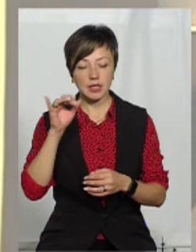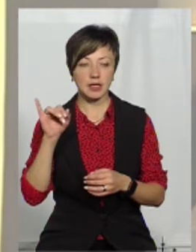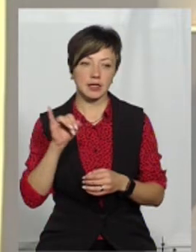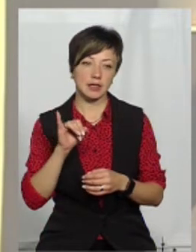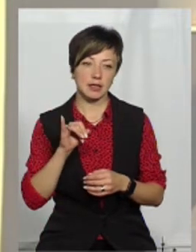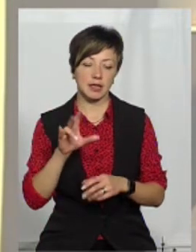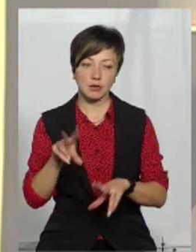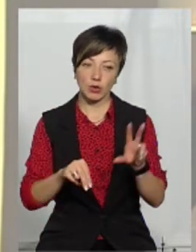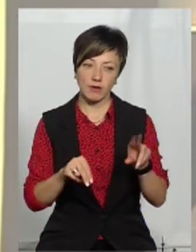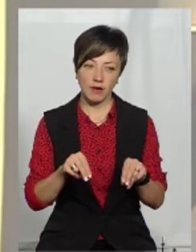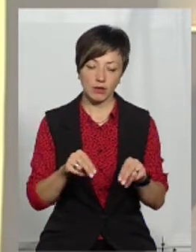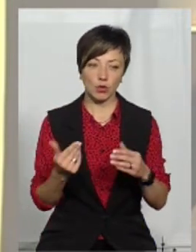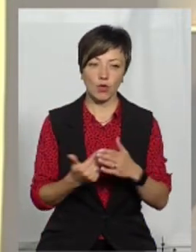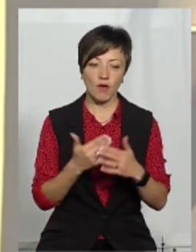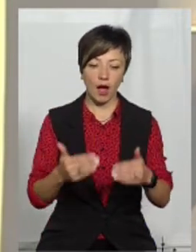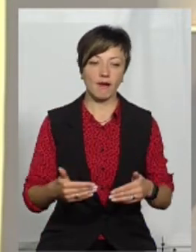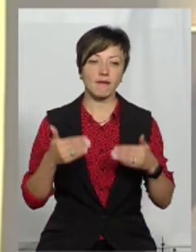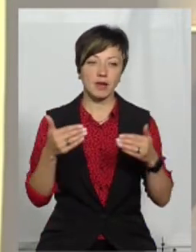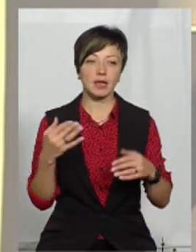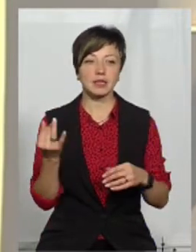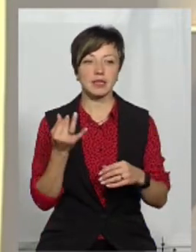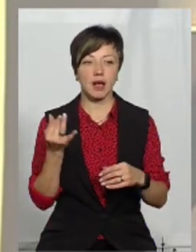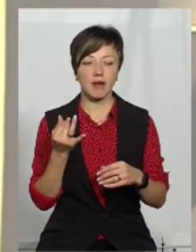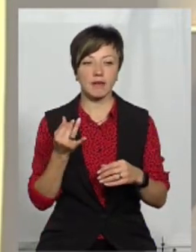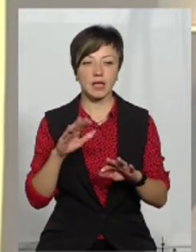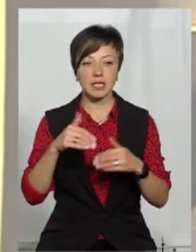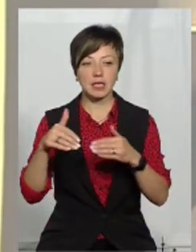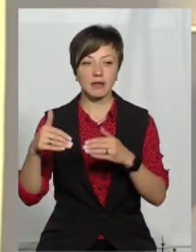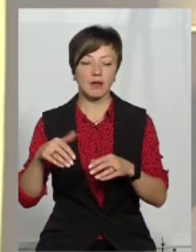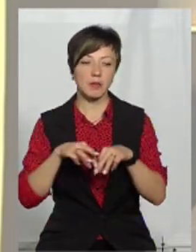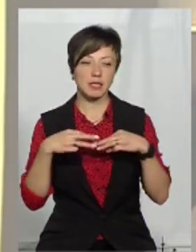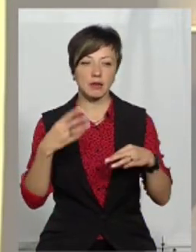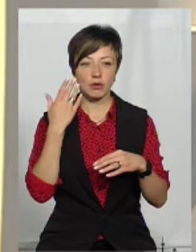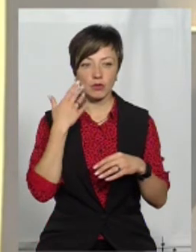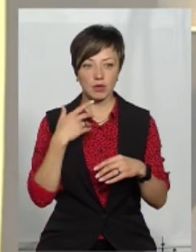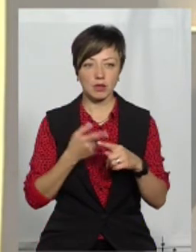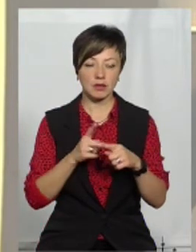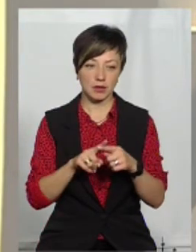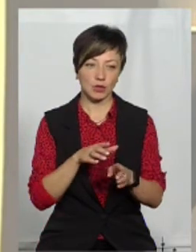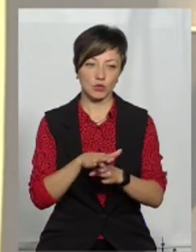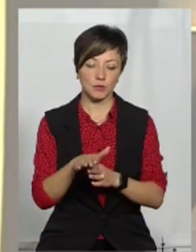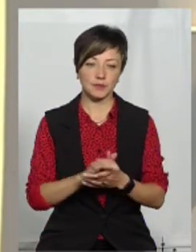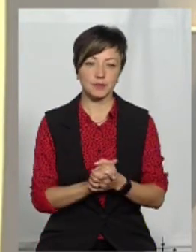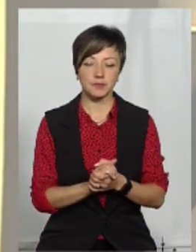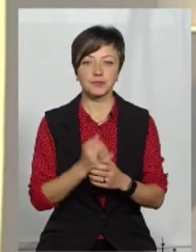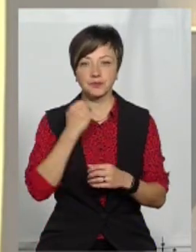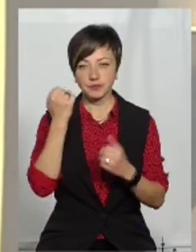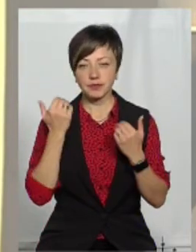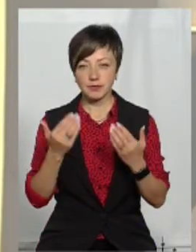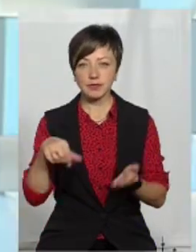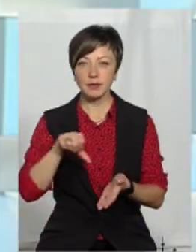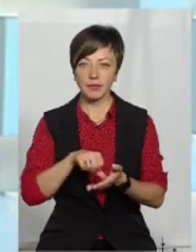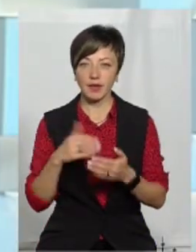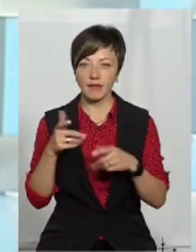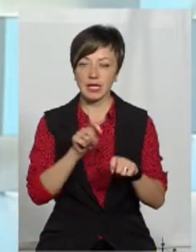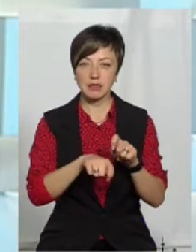інтелектуали. І я сподіваюся, що буде така нова хвиля цікавих ініціатив від міністерства, які будуть на місцях якісно реалізовувати. Дякую вам, пане Вікторе, за